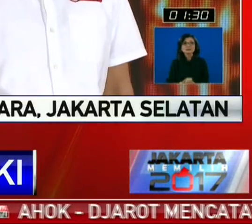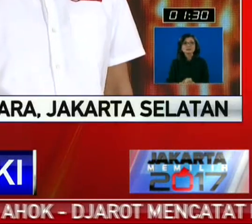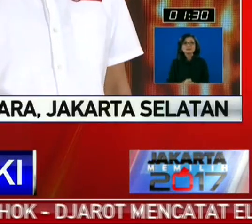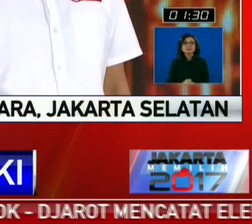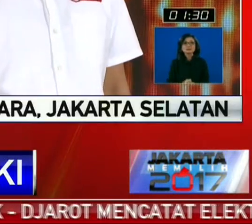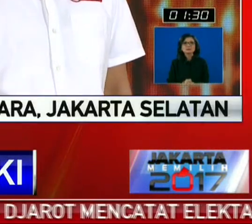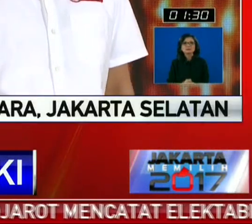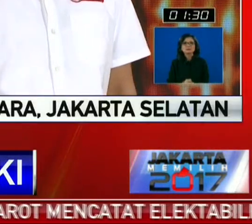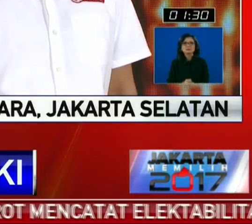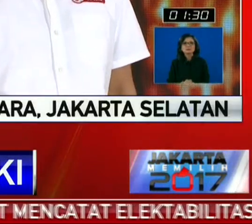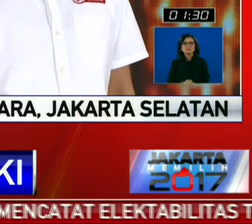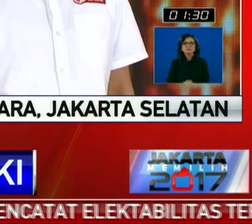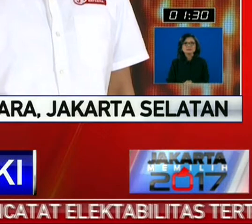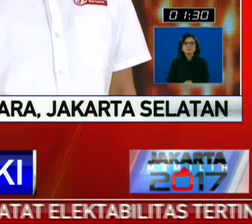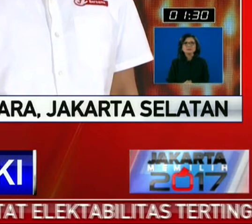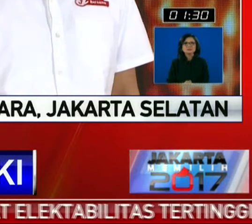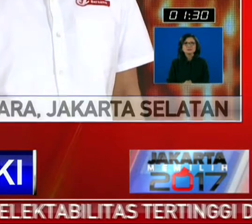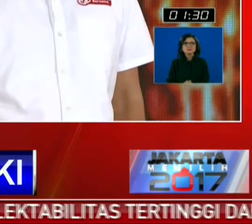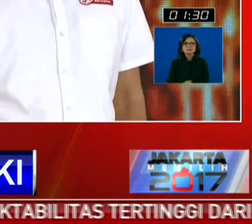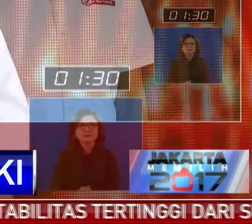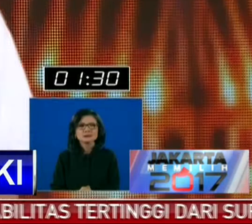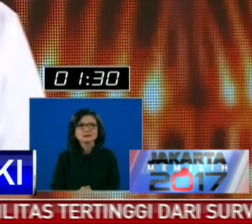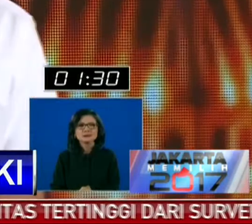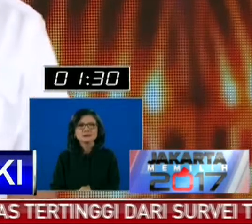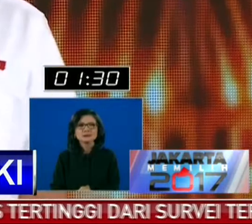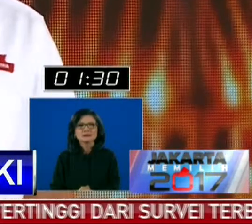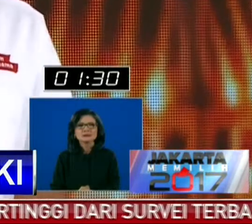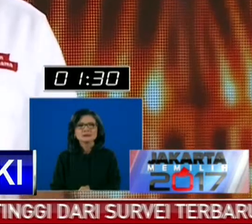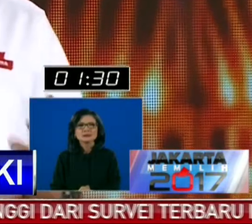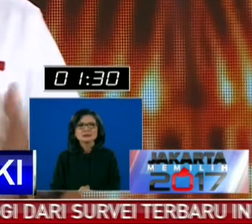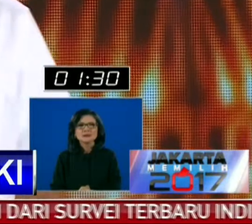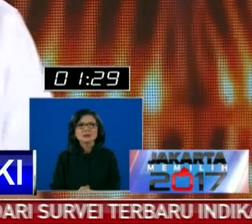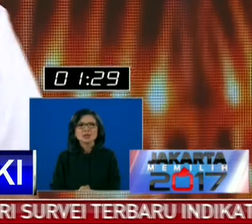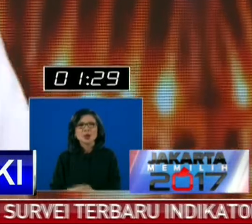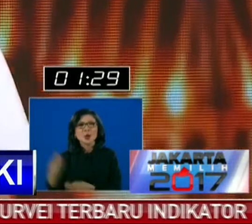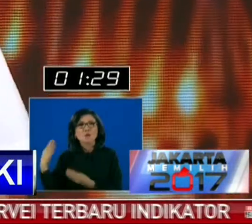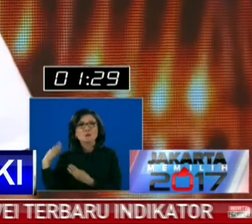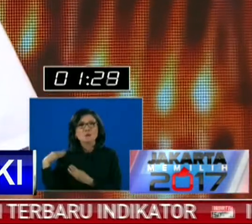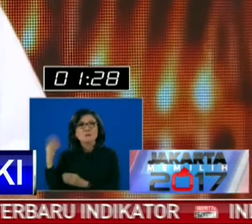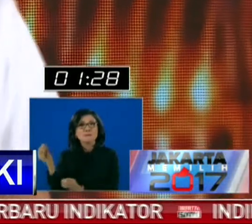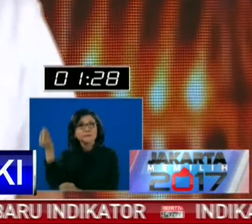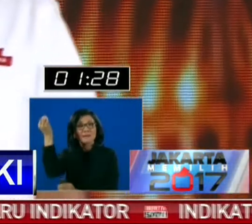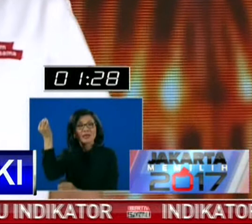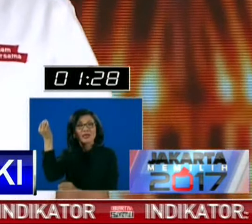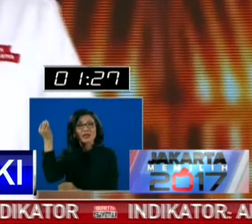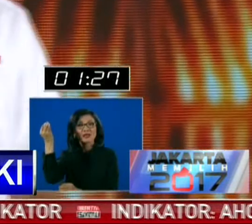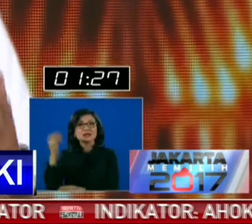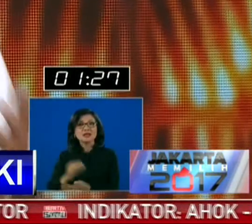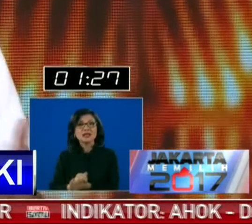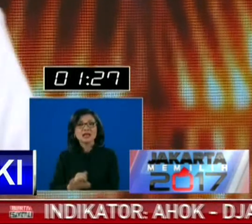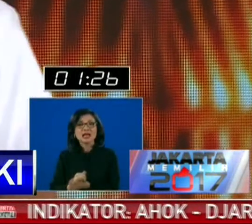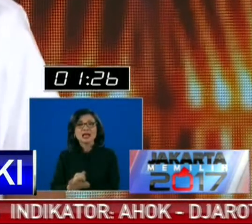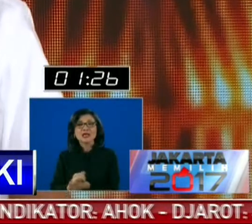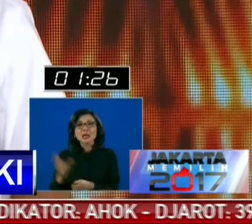tenang. Tidak ada yel-yel dulu ya. Silakan, Pak. Tugas pemimpin itu adalah